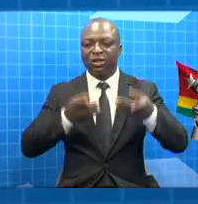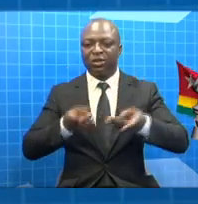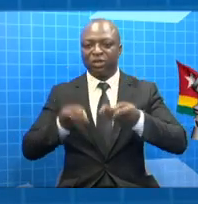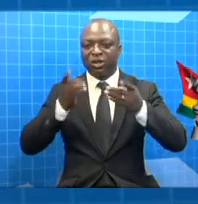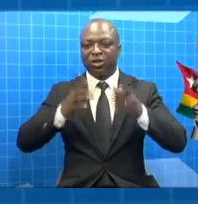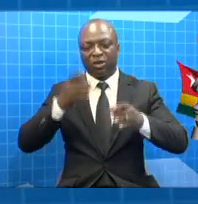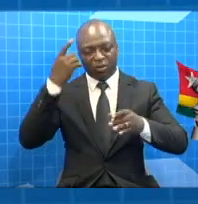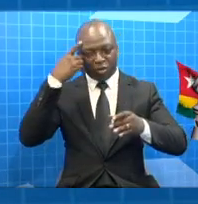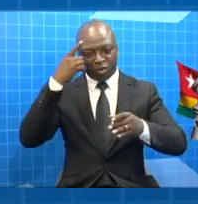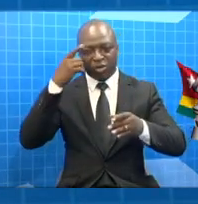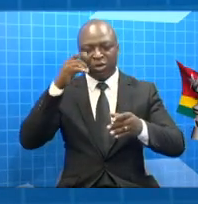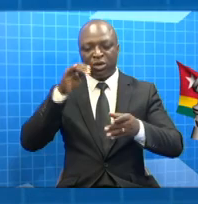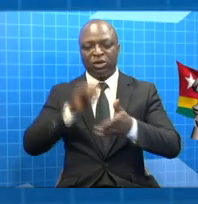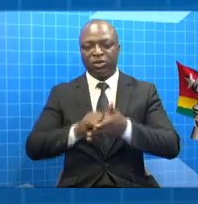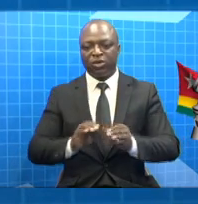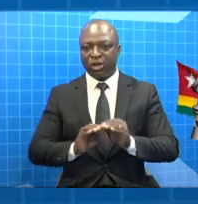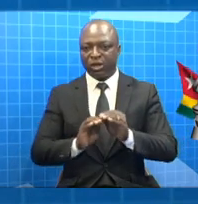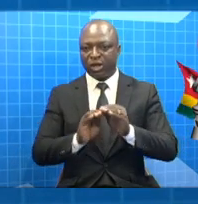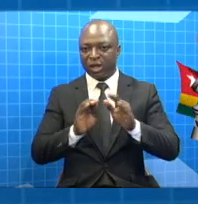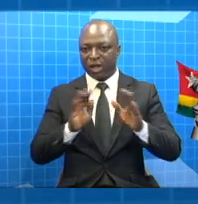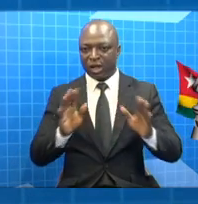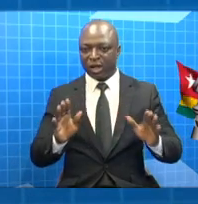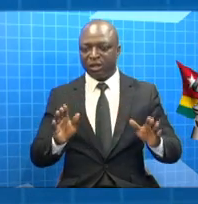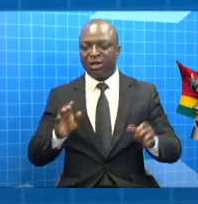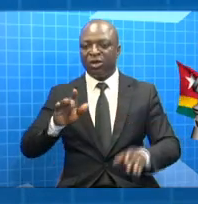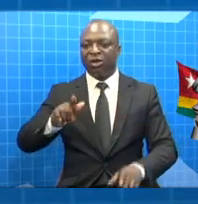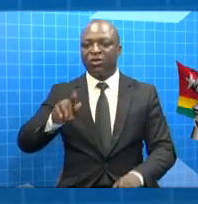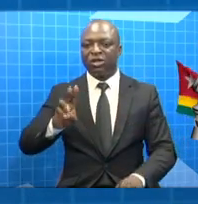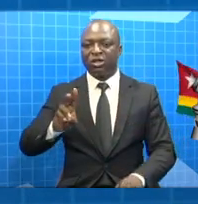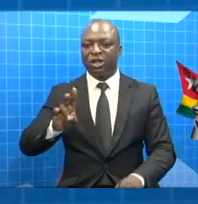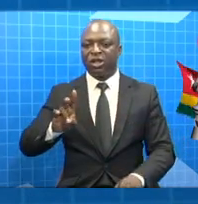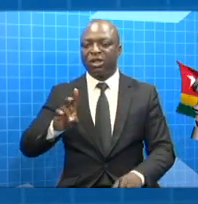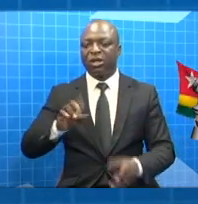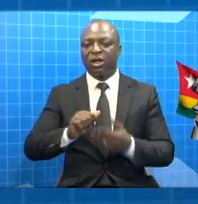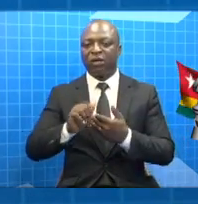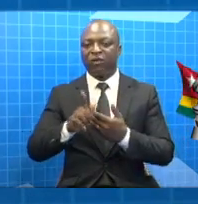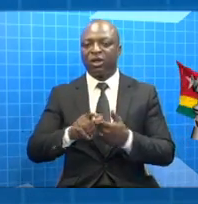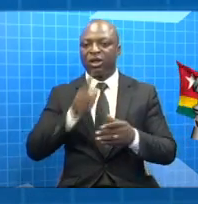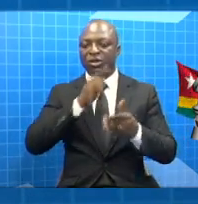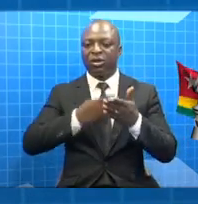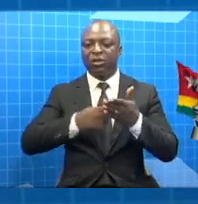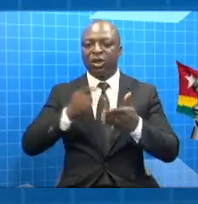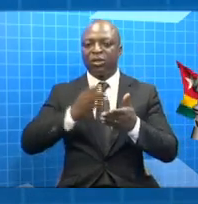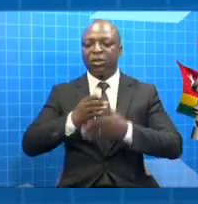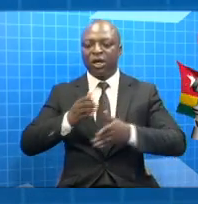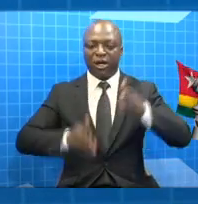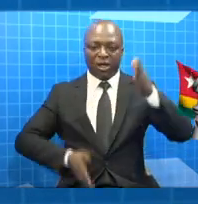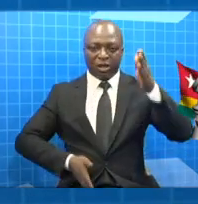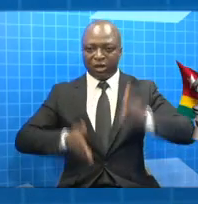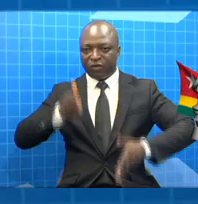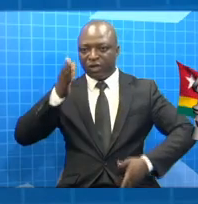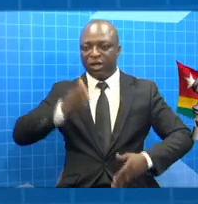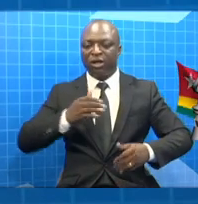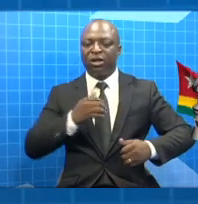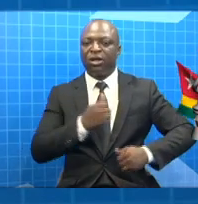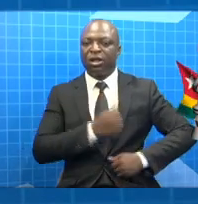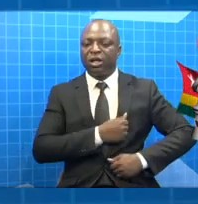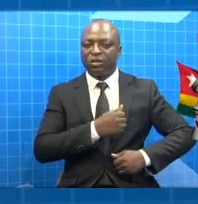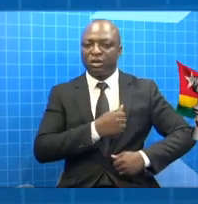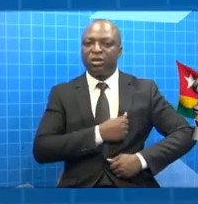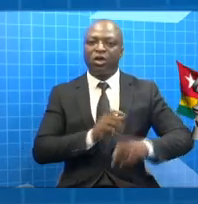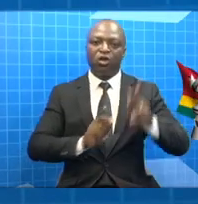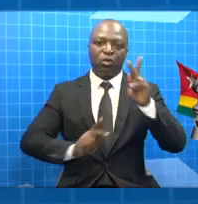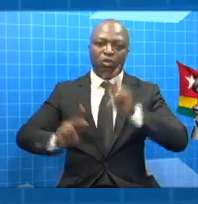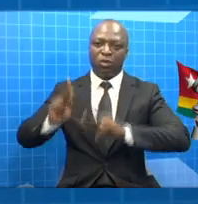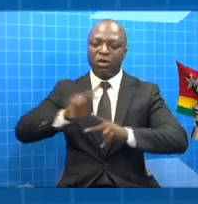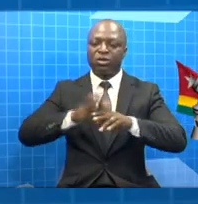Yovodevi, pour cet éclairage. Le 27 avril est aussi marqué par un défilé. Les militaires et le public